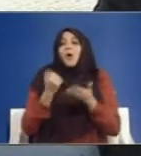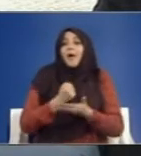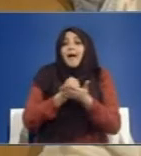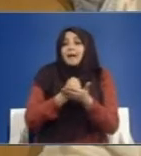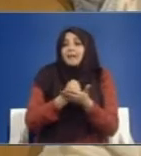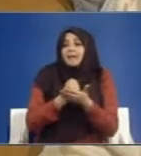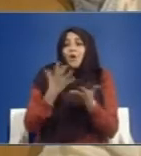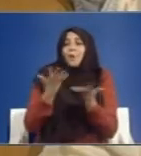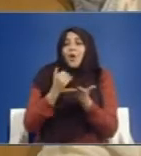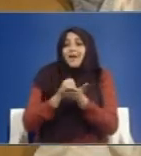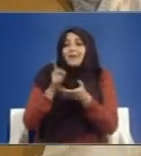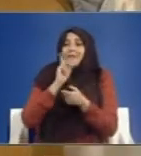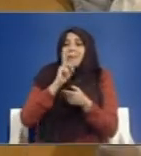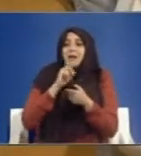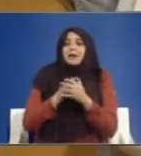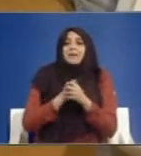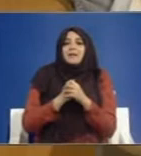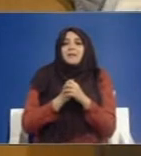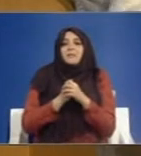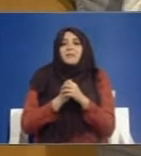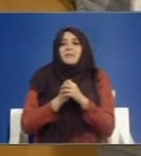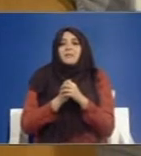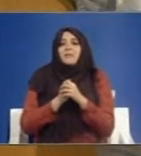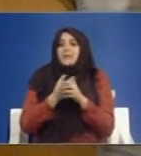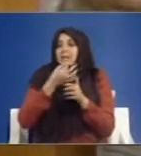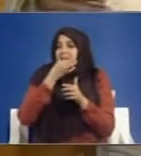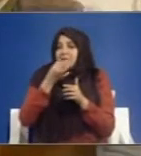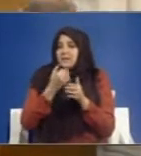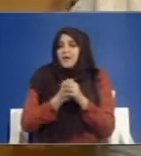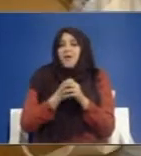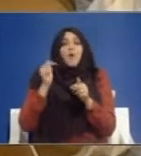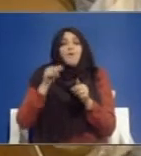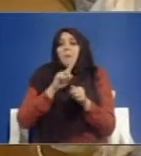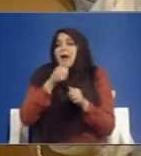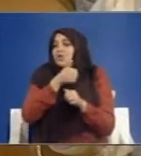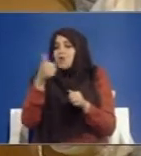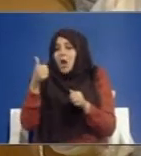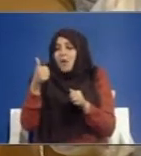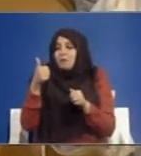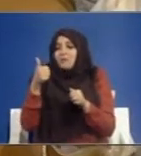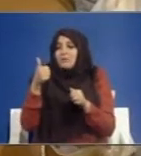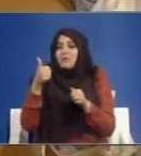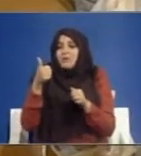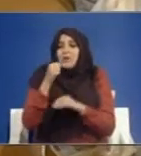الدعاء. أي إنسان الإنسان ما يكونش وحده، ما يكونش في عزلة، يكون مع المصيبة إذا